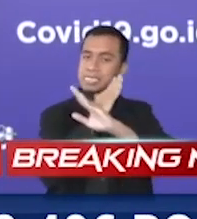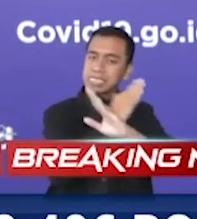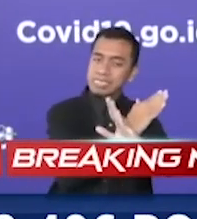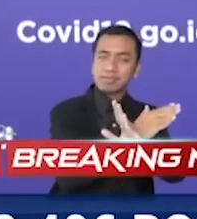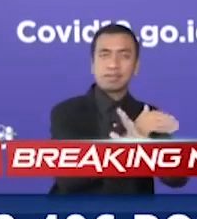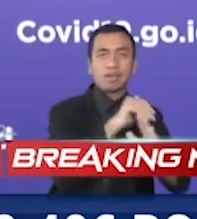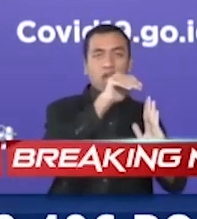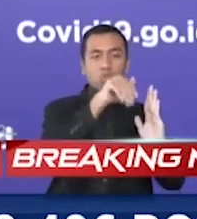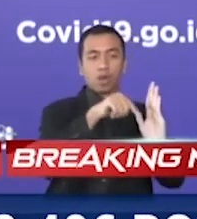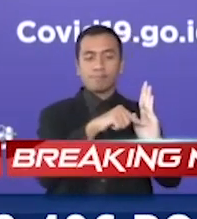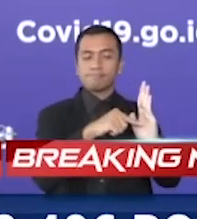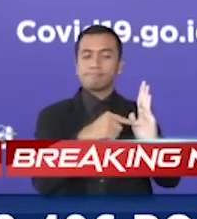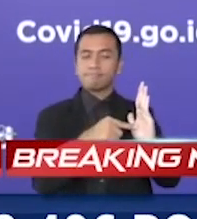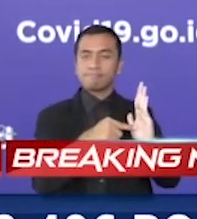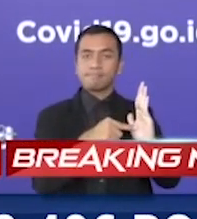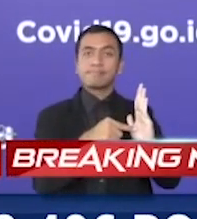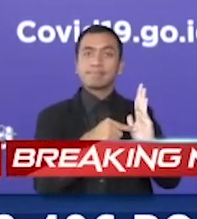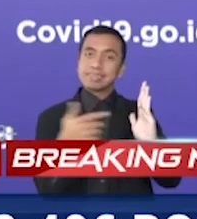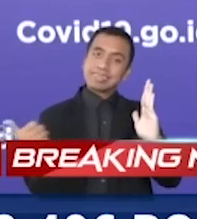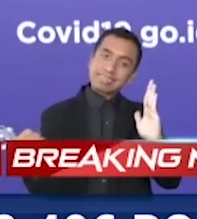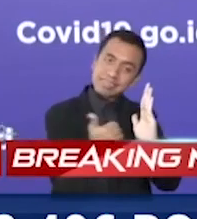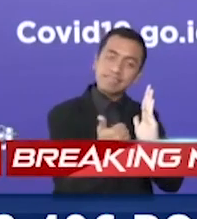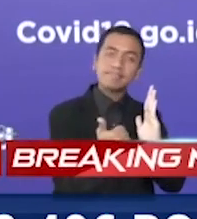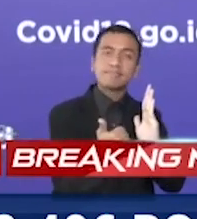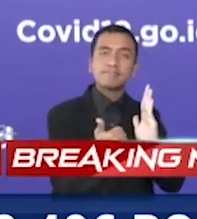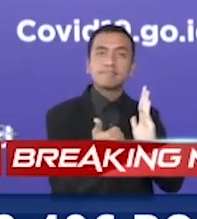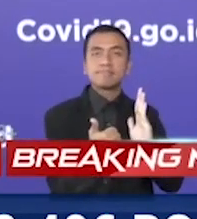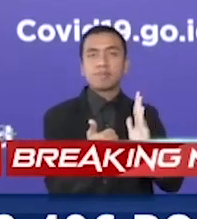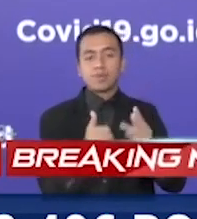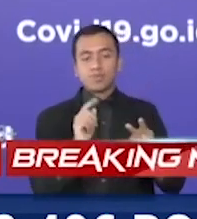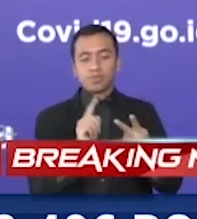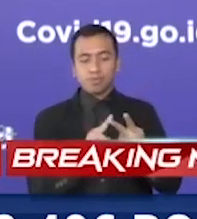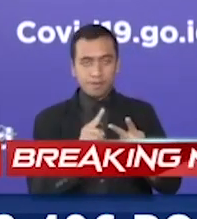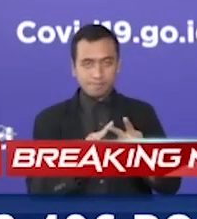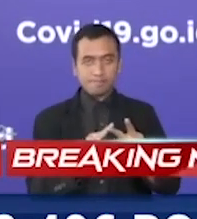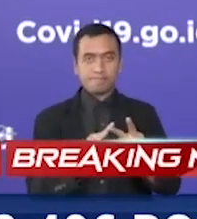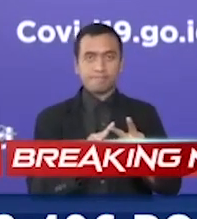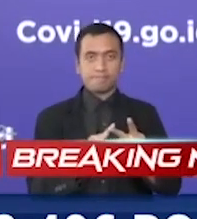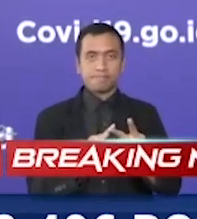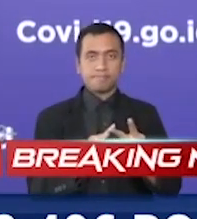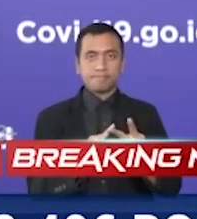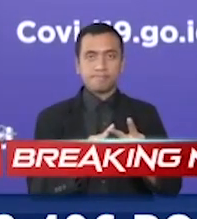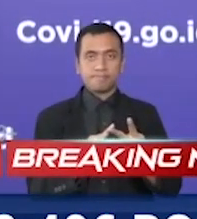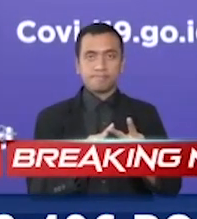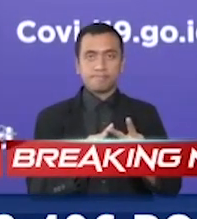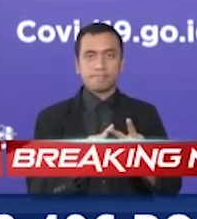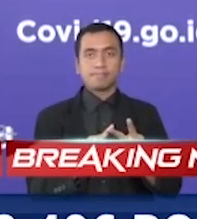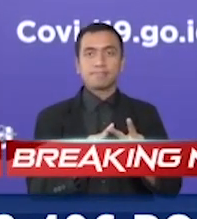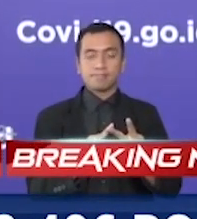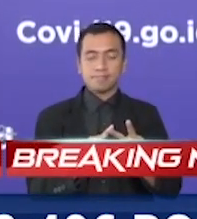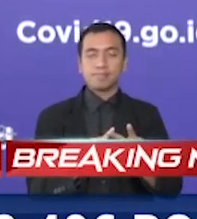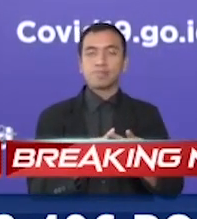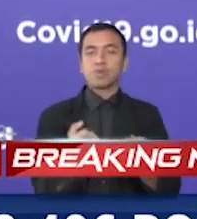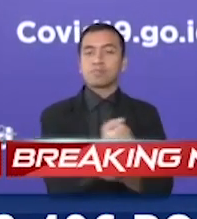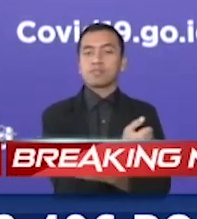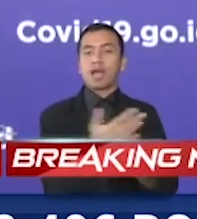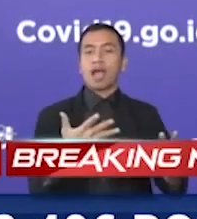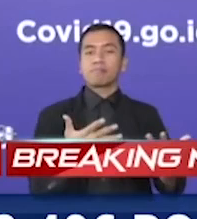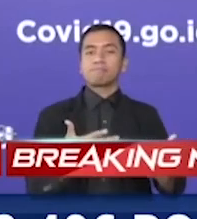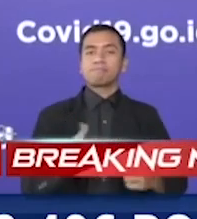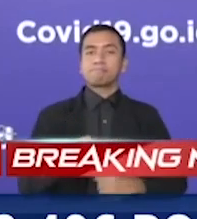atau Hai kesungguhan kita untuk menjalankan ra normal yang